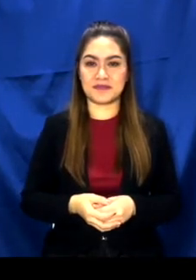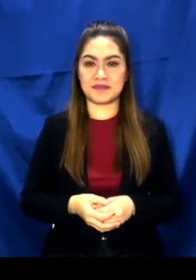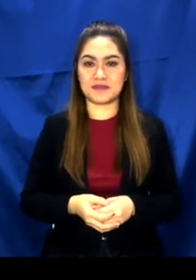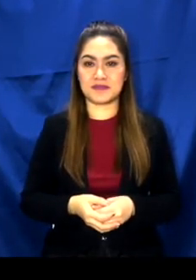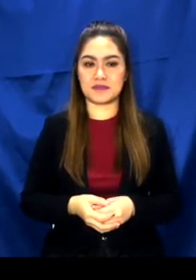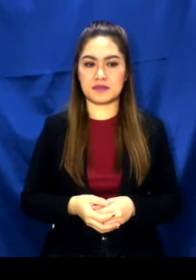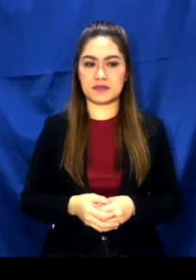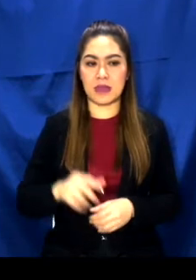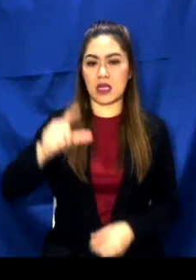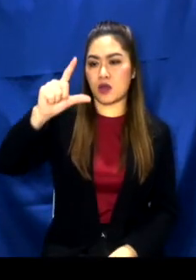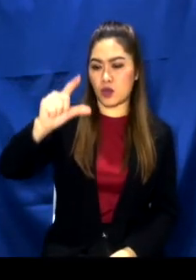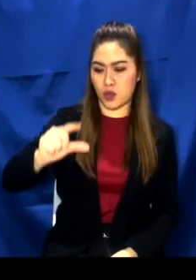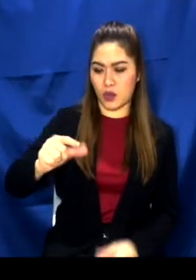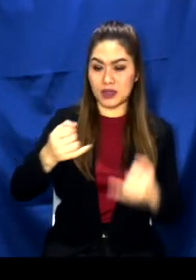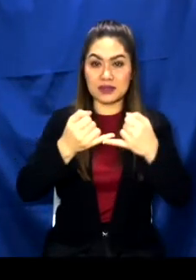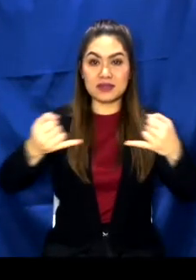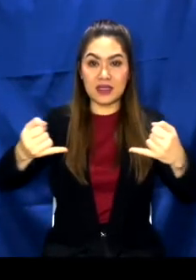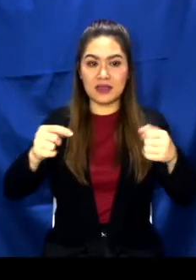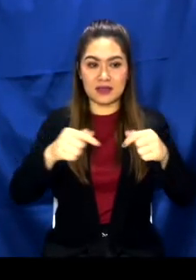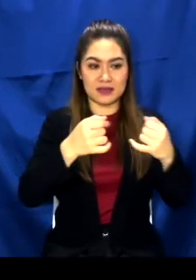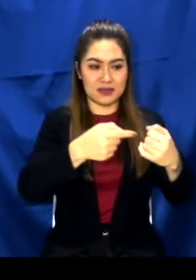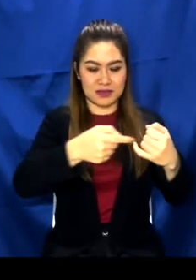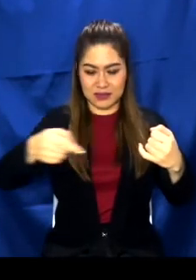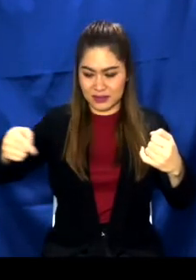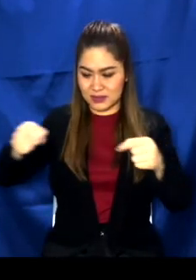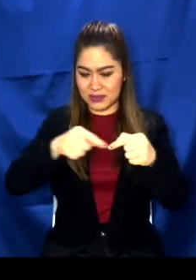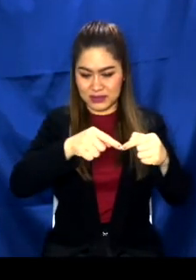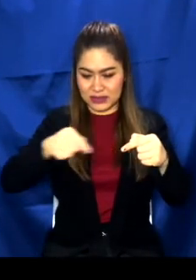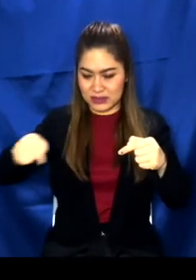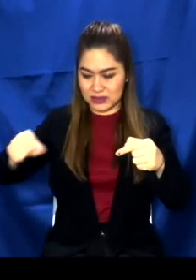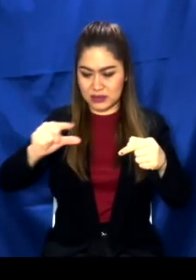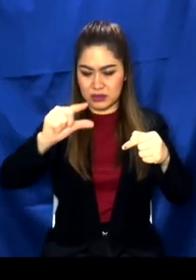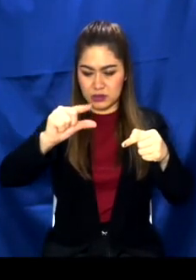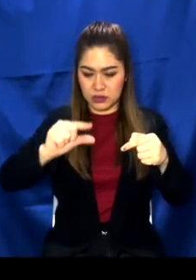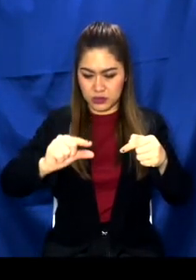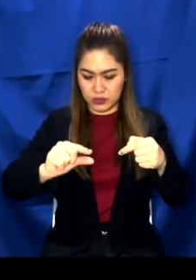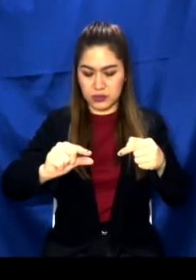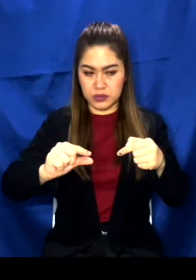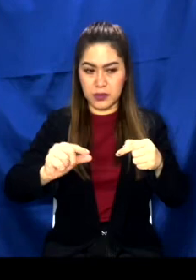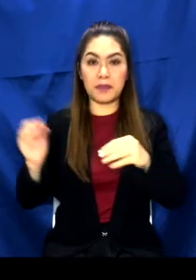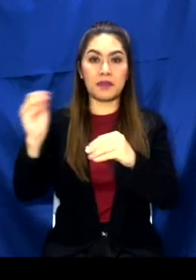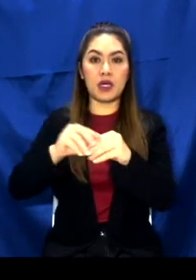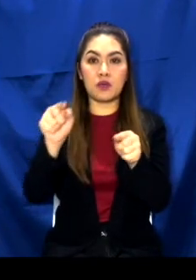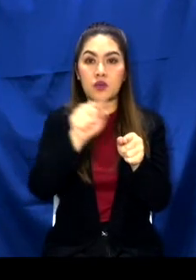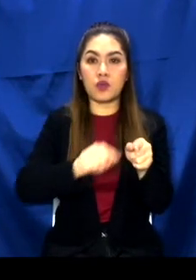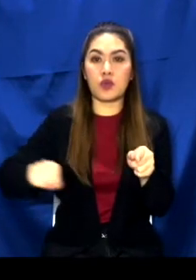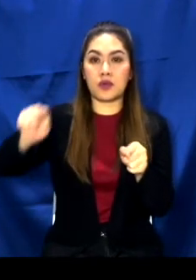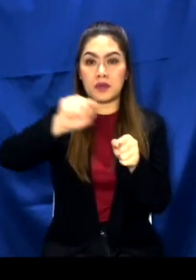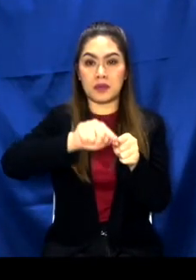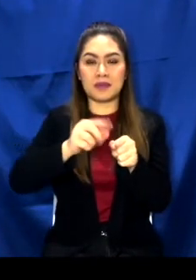ครูก็อาจจะย่อตรงนี้เราก็อาจจะใส่เป็นวงกลมต